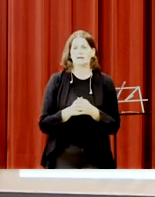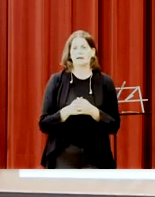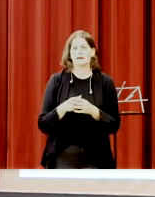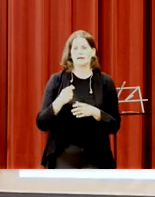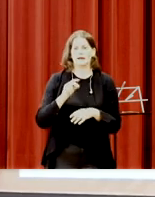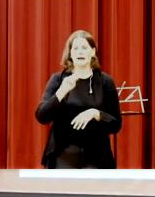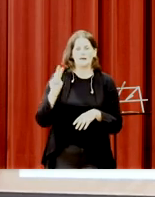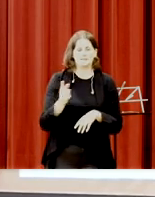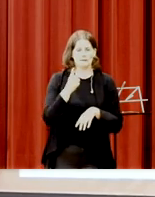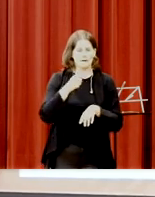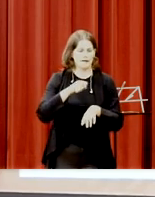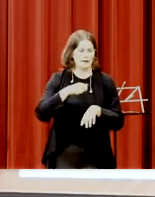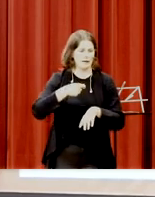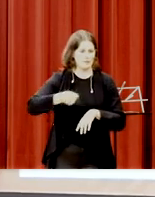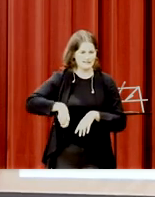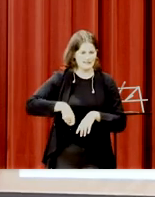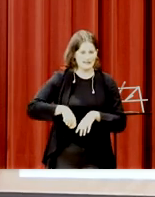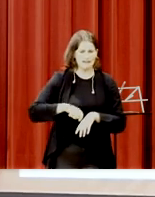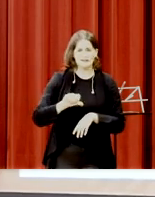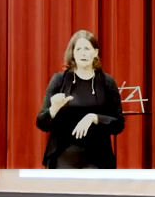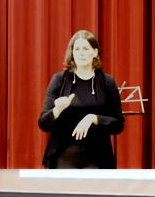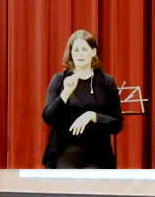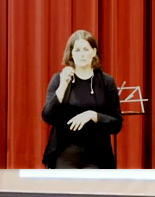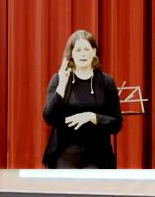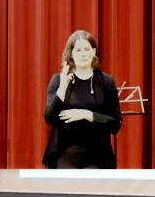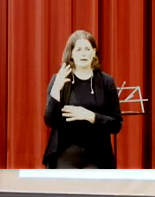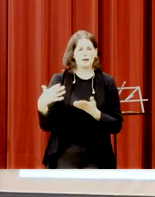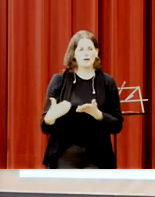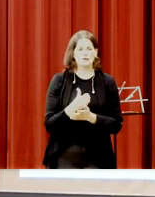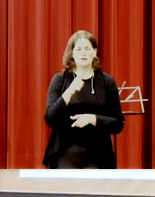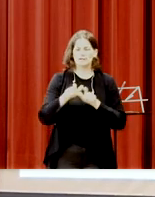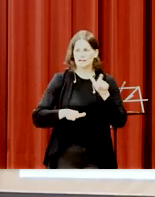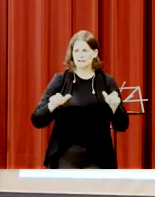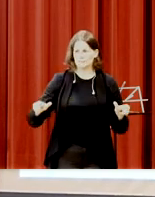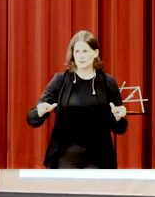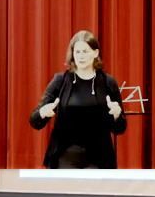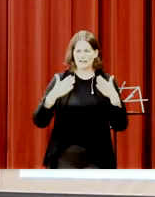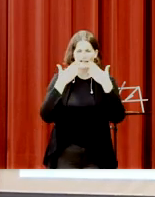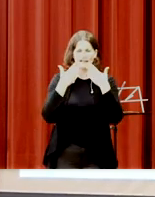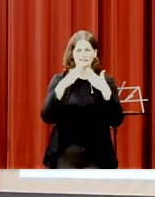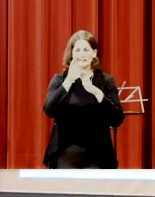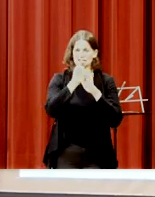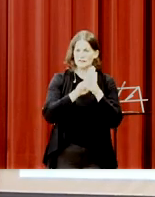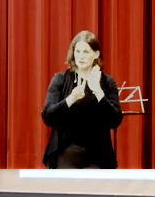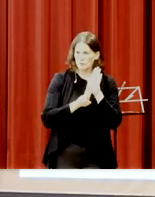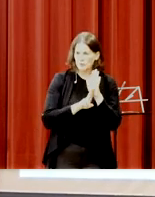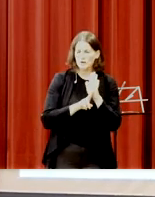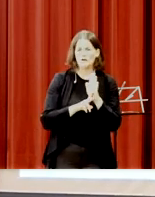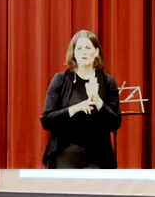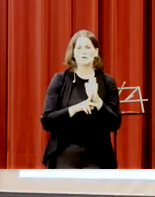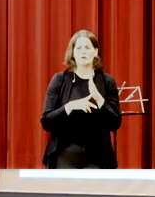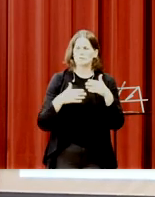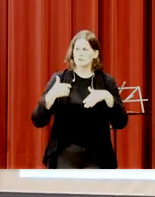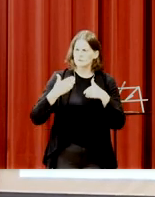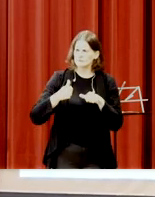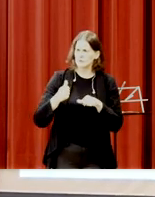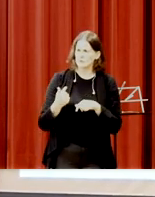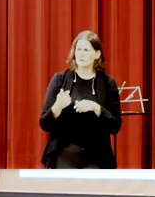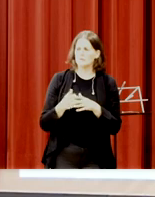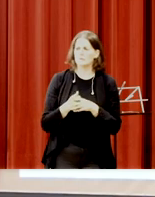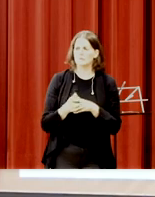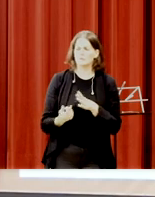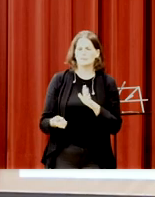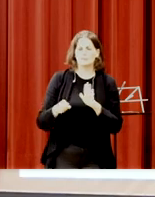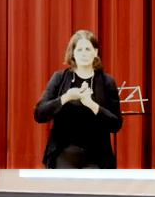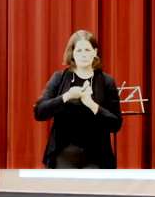tenen el segell URB. Aquests són aquests elements, aquests valors, aquests intangibles que al llarg del temps hem d'anar creant, d'anar